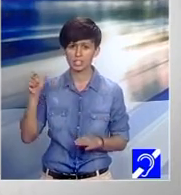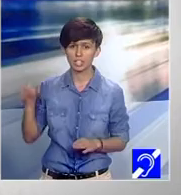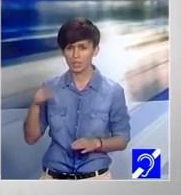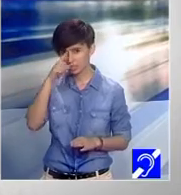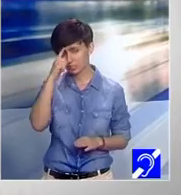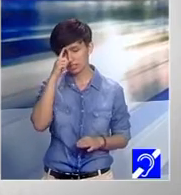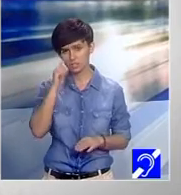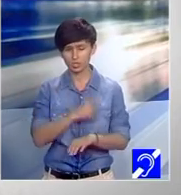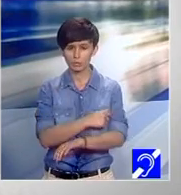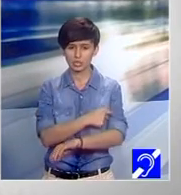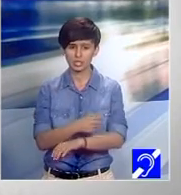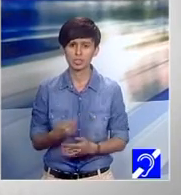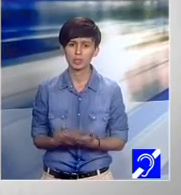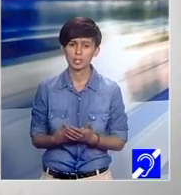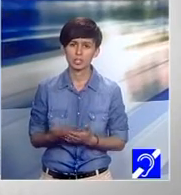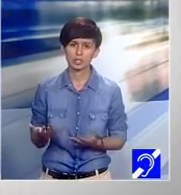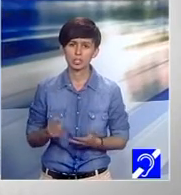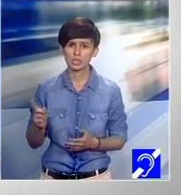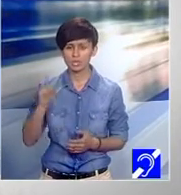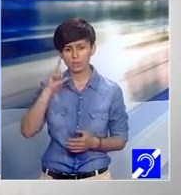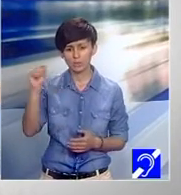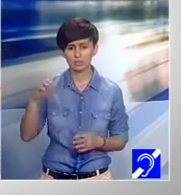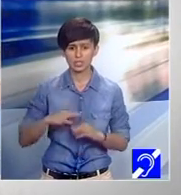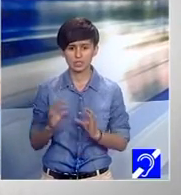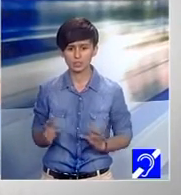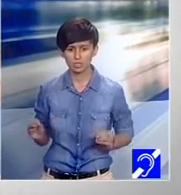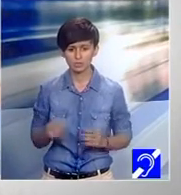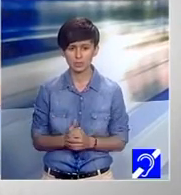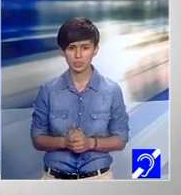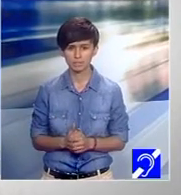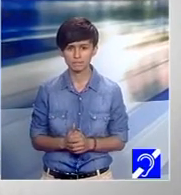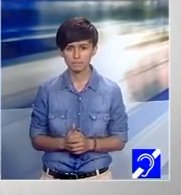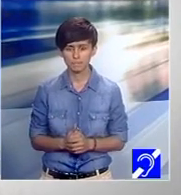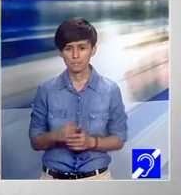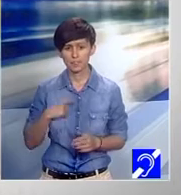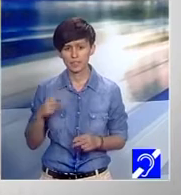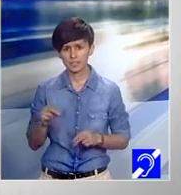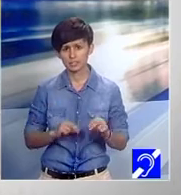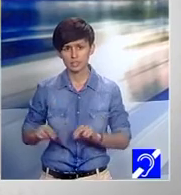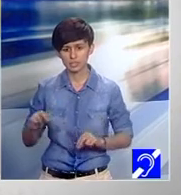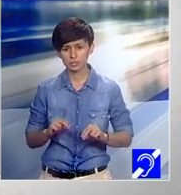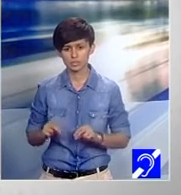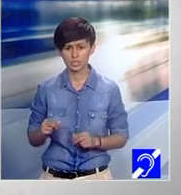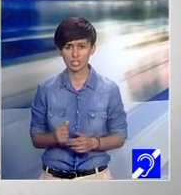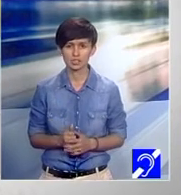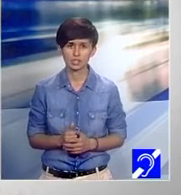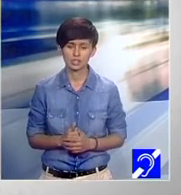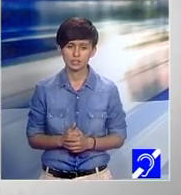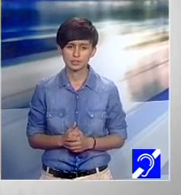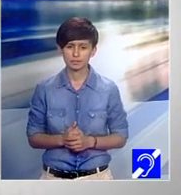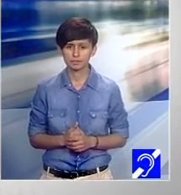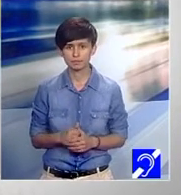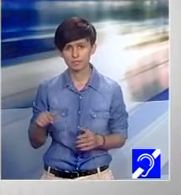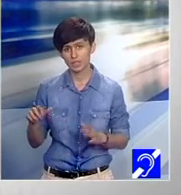România. N-ați ascultat sfatul acelui medic, ați rămas, există asociația Proteica, demersul pe care dumneavoastră îl faceți,